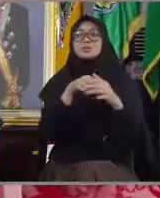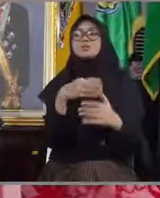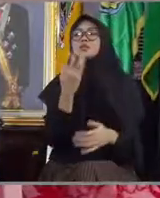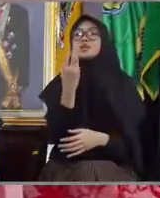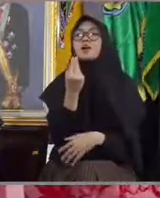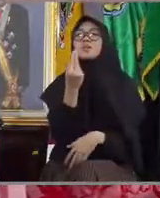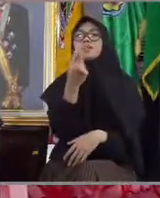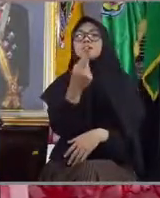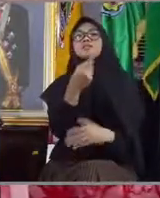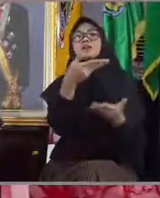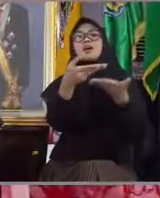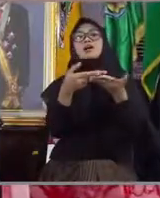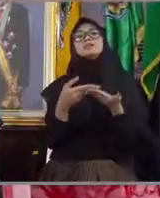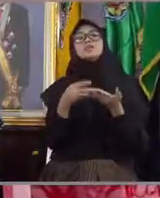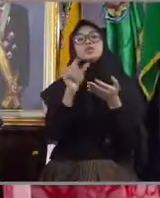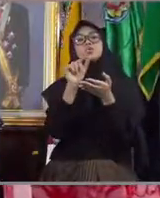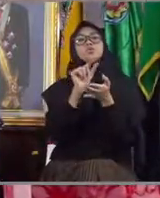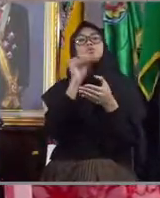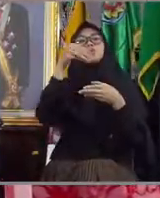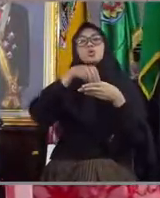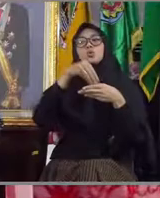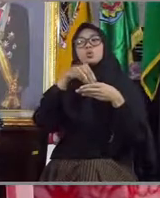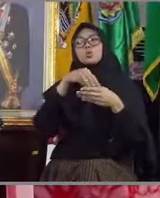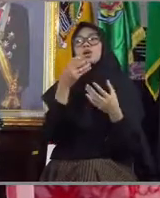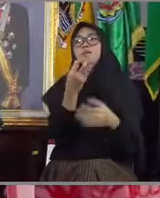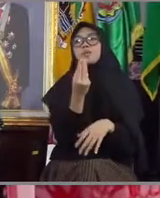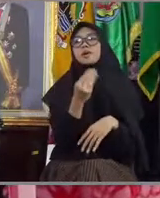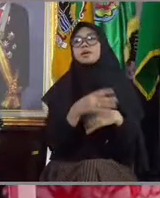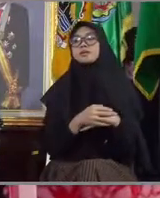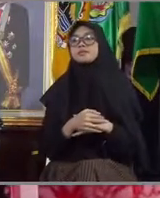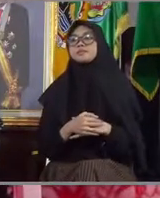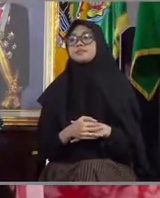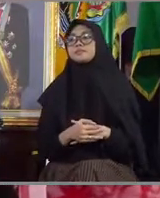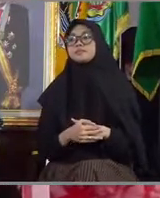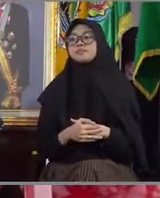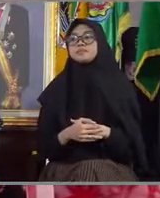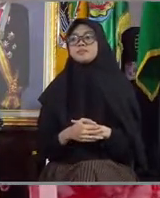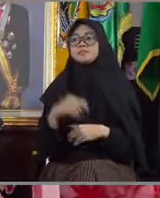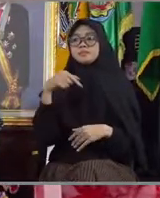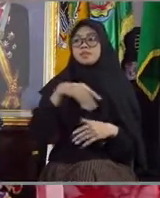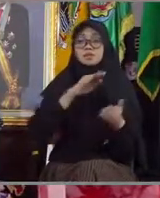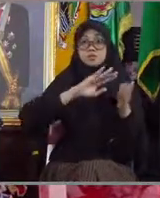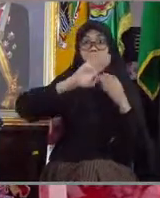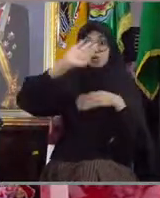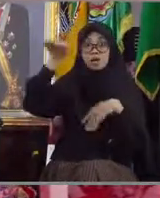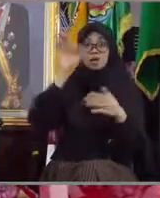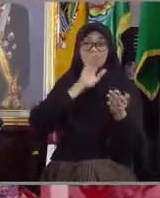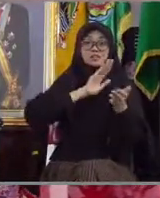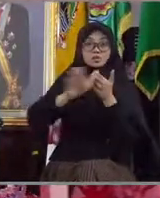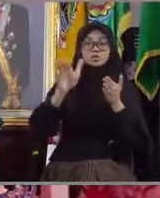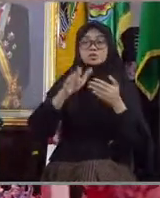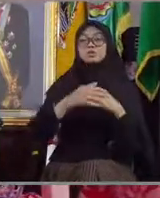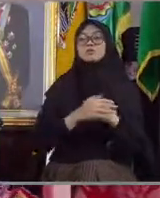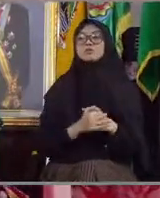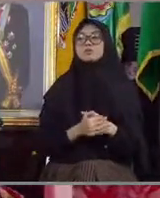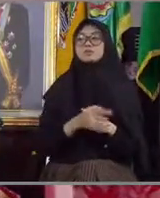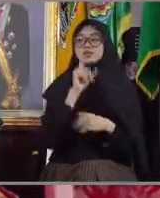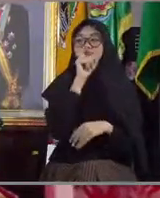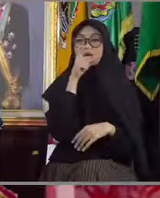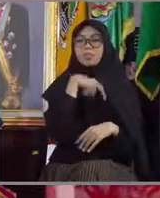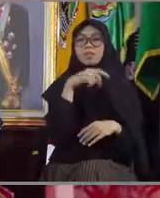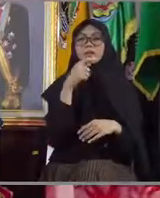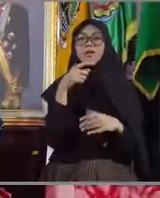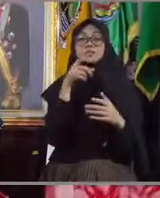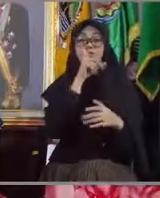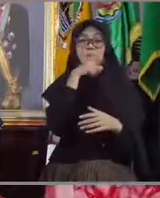berikan ke kabupaten dan saya? Secepatnya setelah kami pulang dari sini Bapak. Nah, secepatnya itu bisa